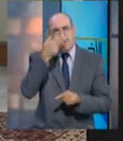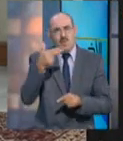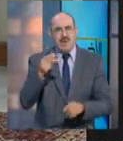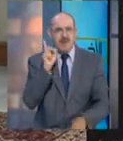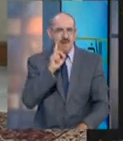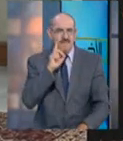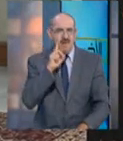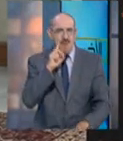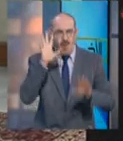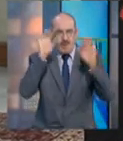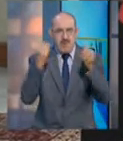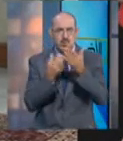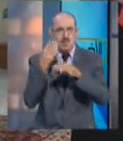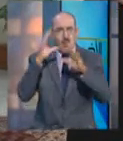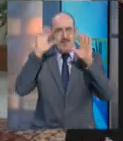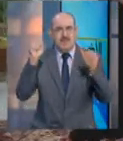تيريز لوغن غزيال،